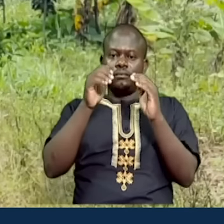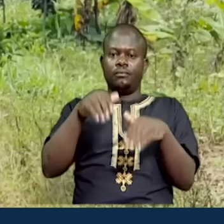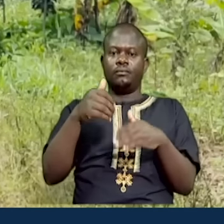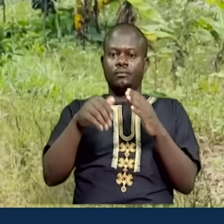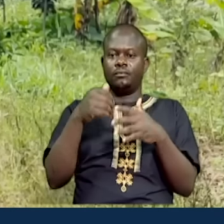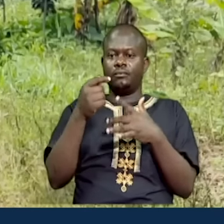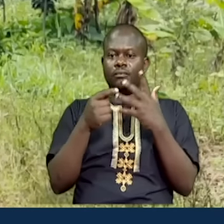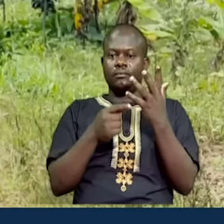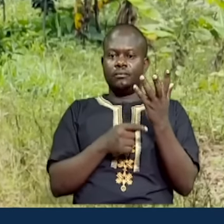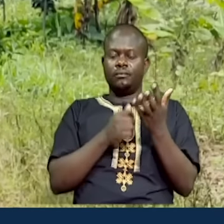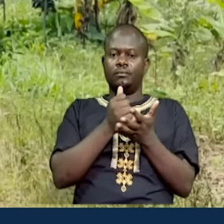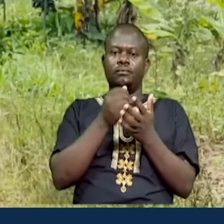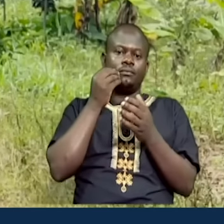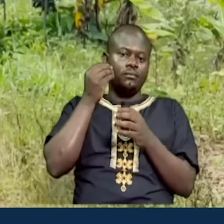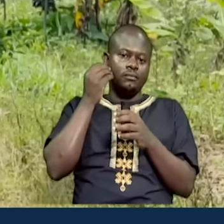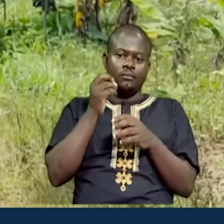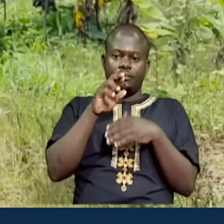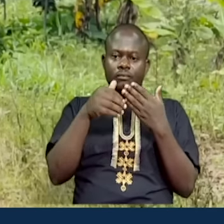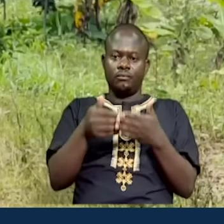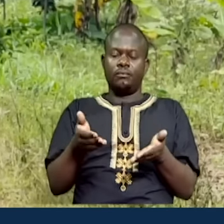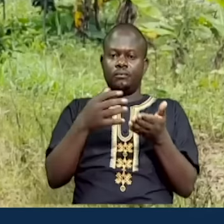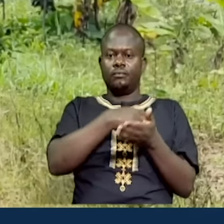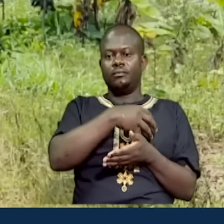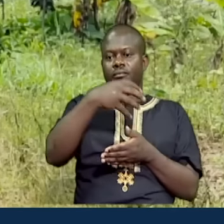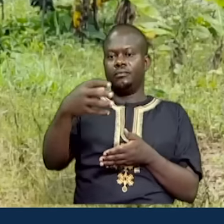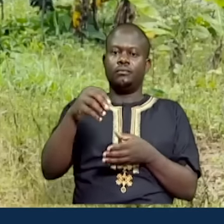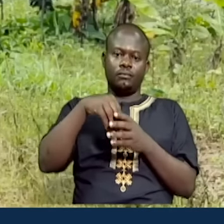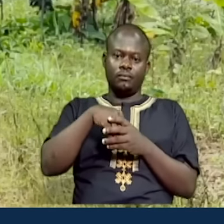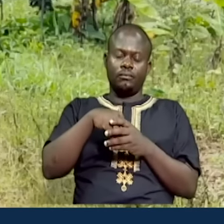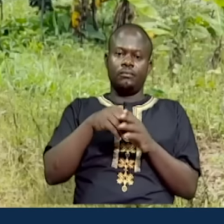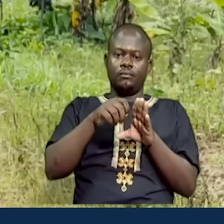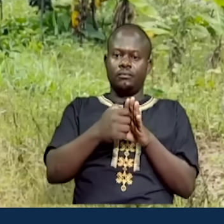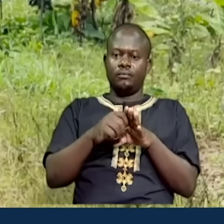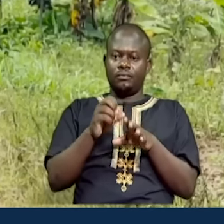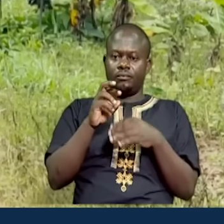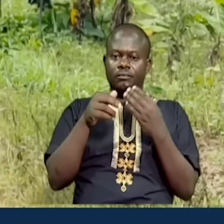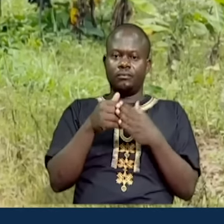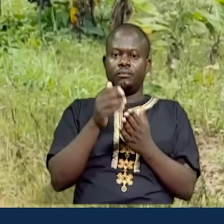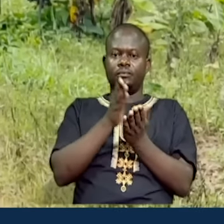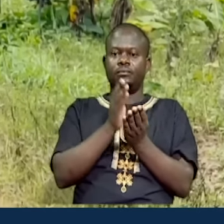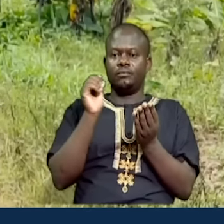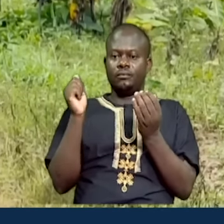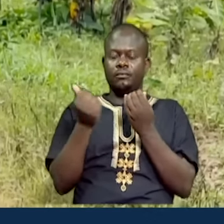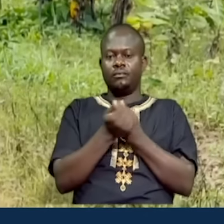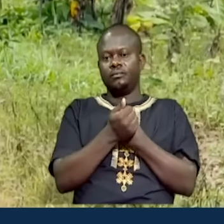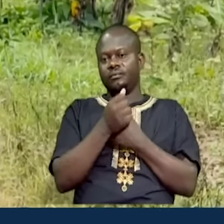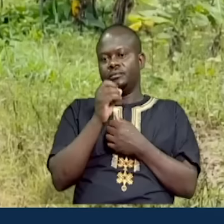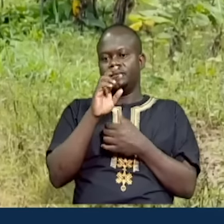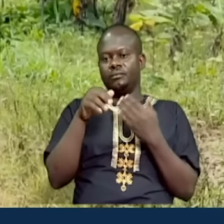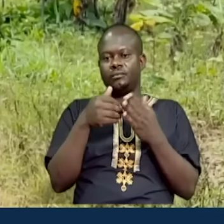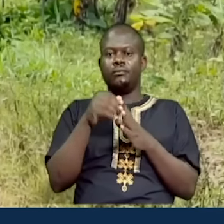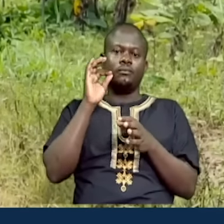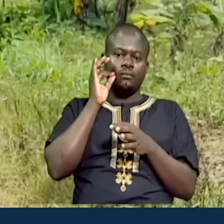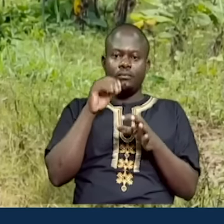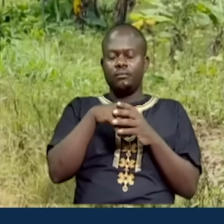nk'ibihingwa ngandurarugo cyangwa se bizamura ubukungu harimo nk'intoki cyangwa se imyumbati cyangwa se imbuto